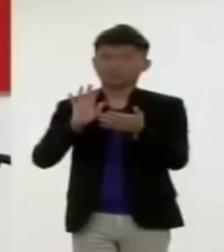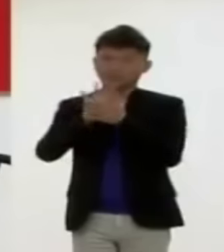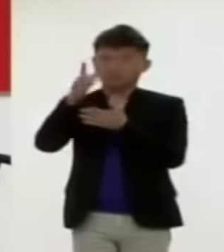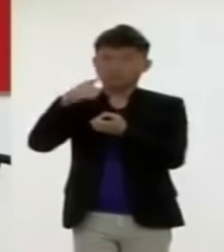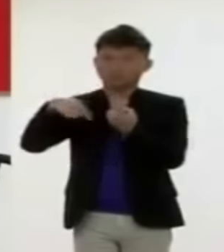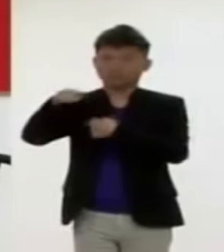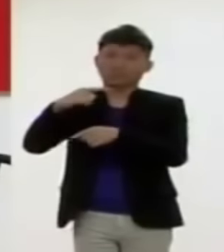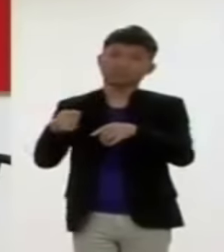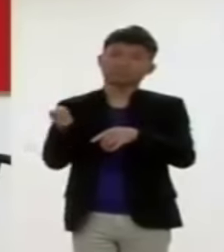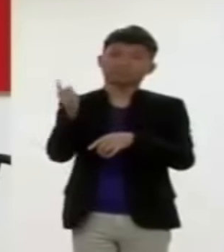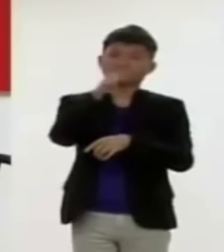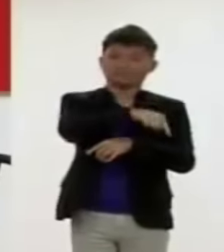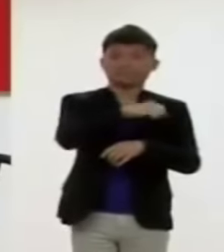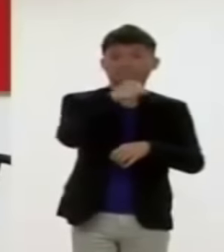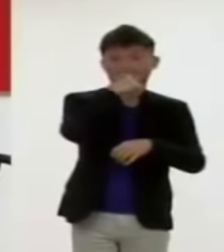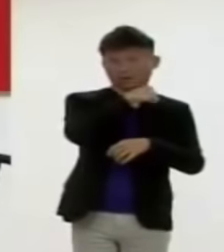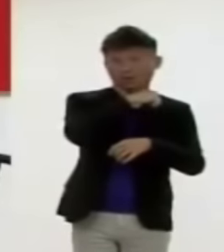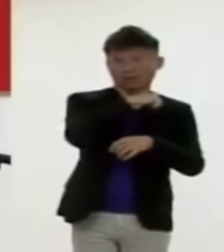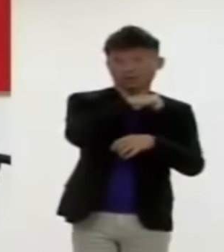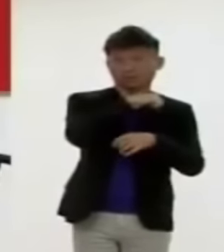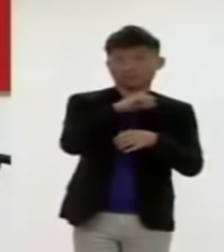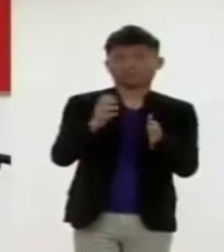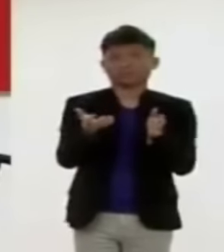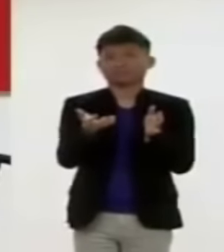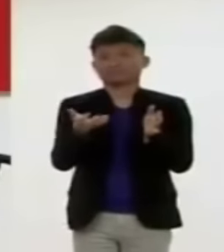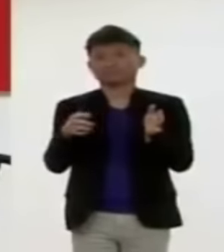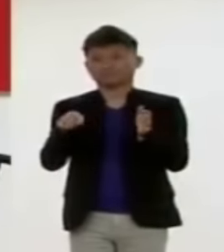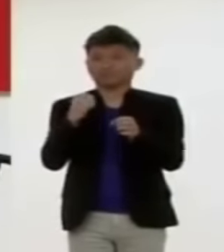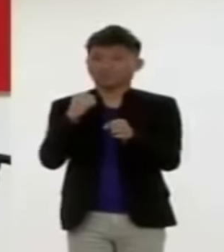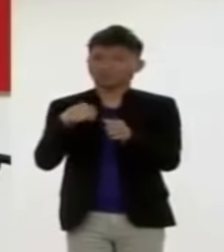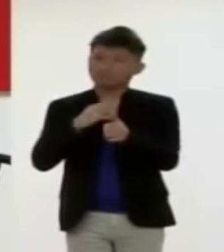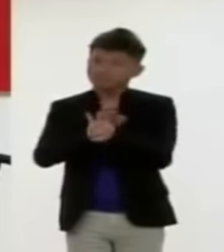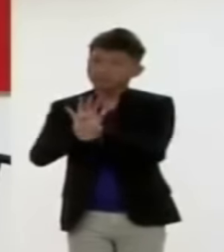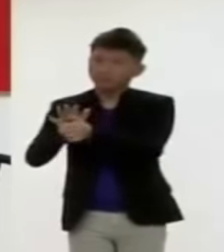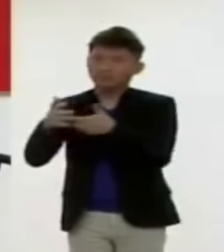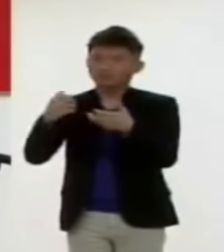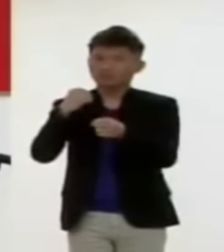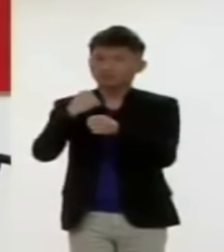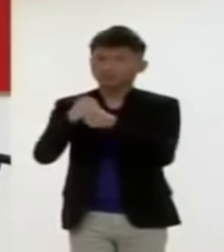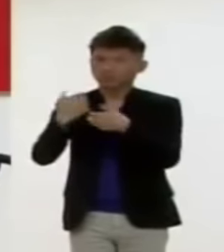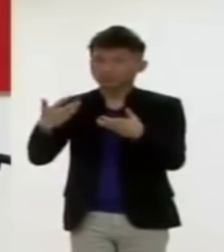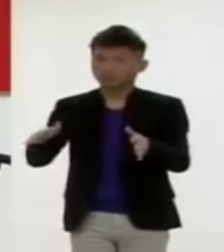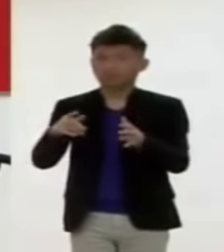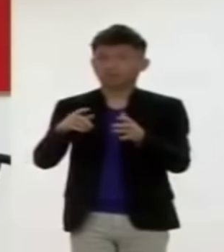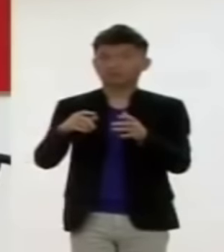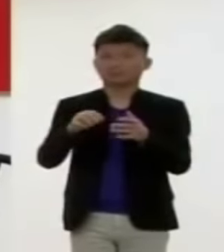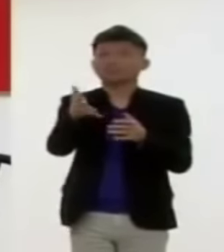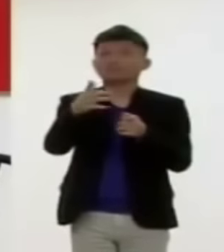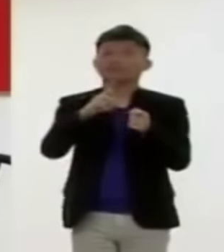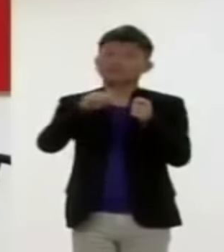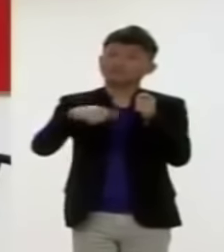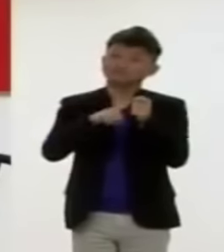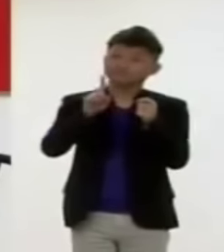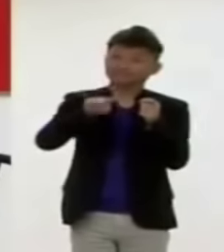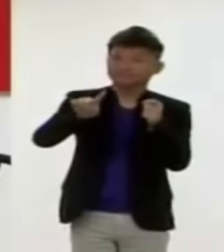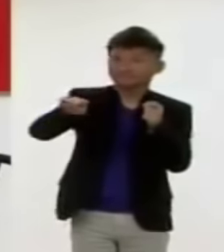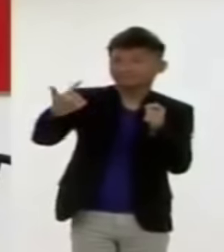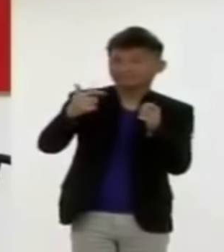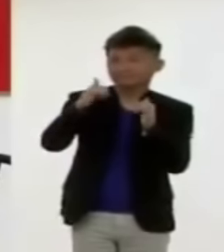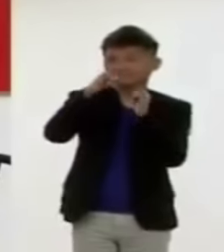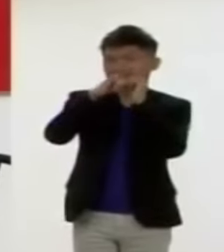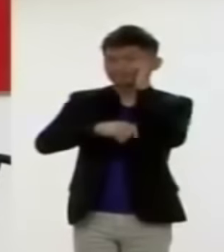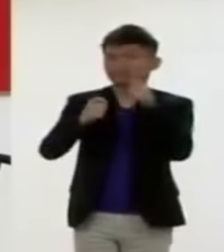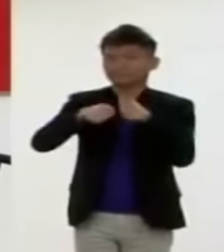到台湾之前我还是帮金门做了很多的事。我们有1600年的历史，我们在两